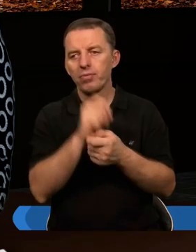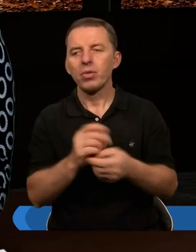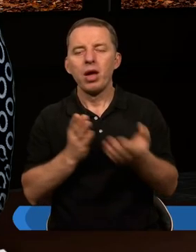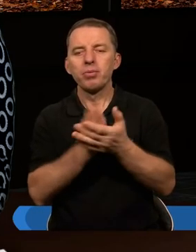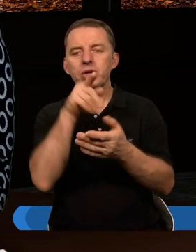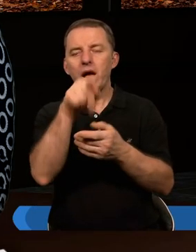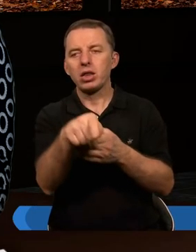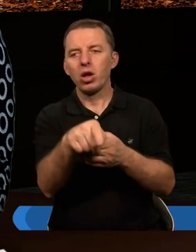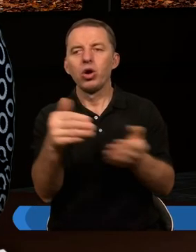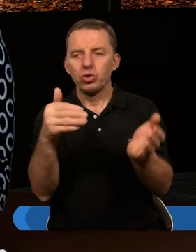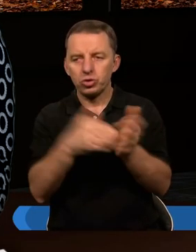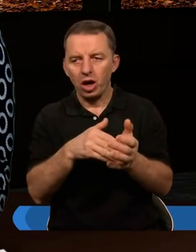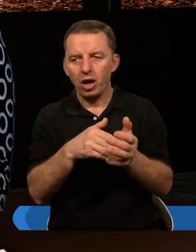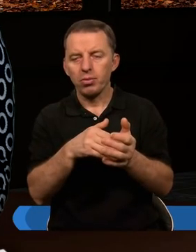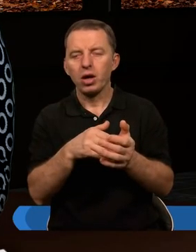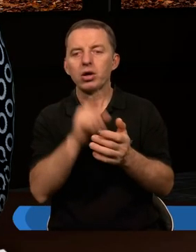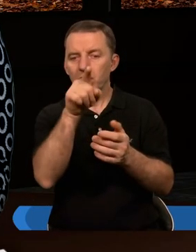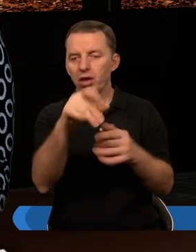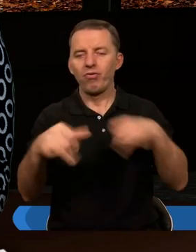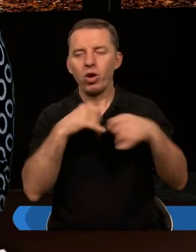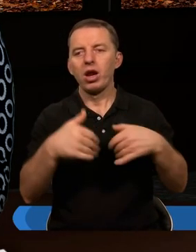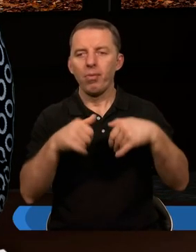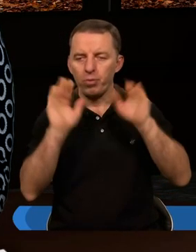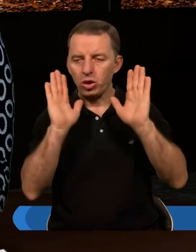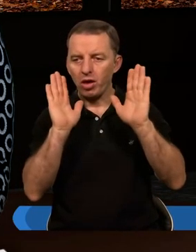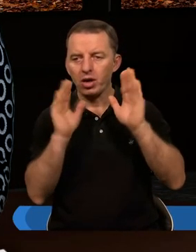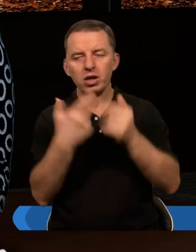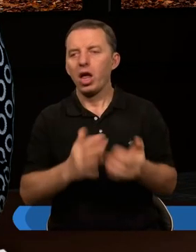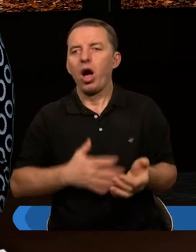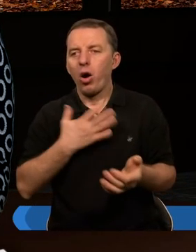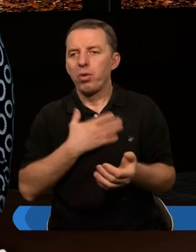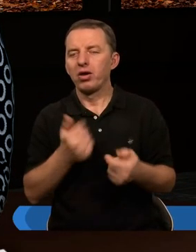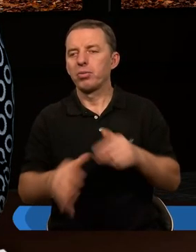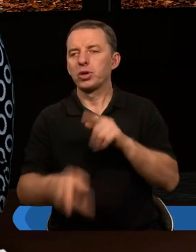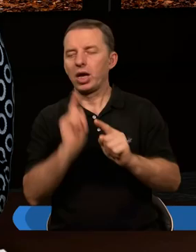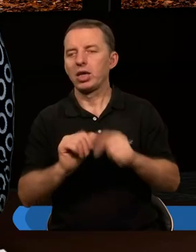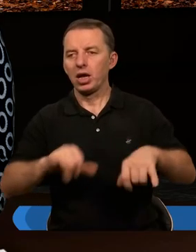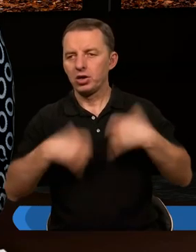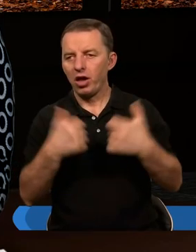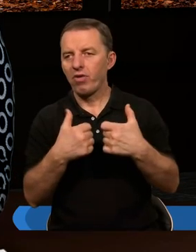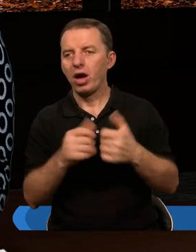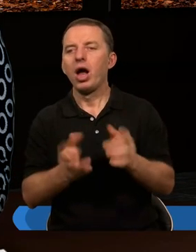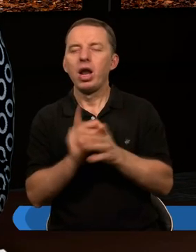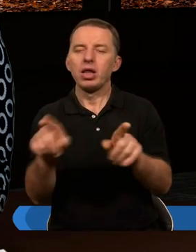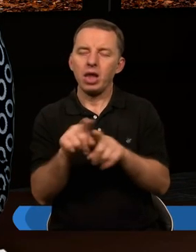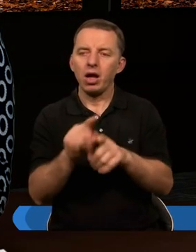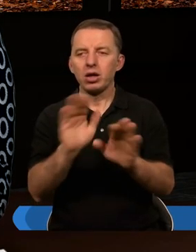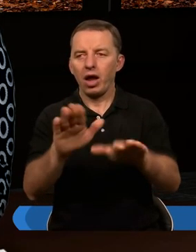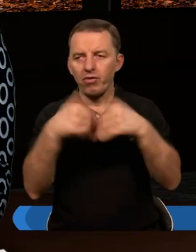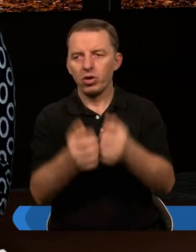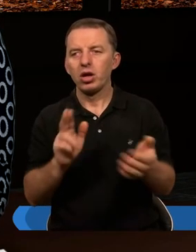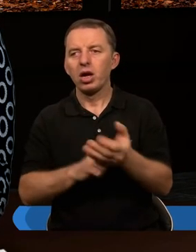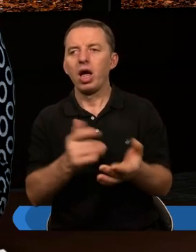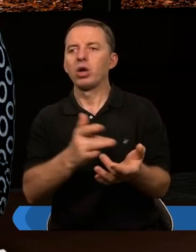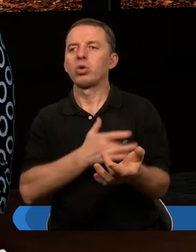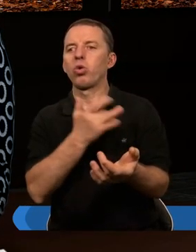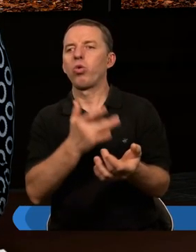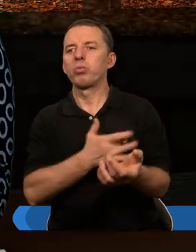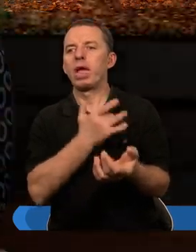Przez to trzeba się jej poddawać, nie tylko z obawy przed gniewem, lecz także ze względu na